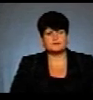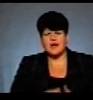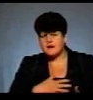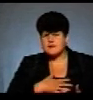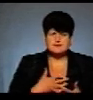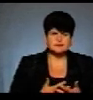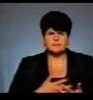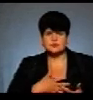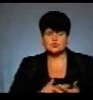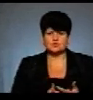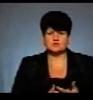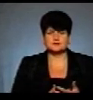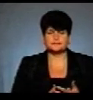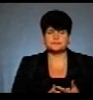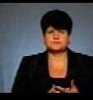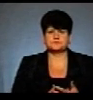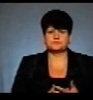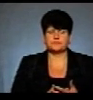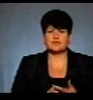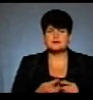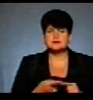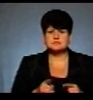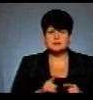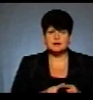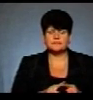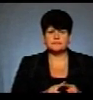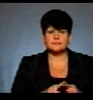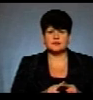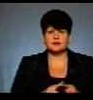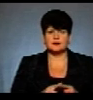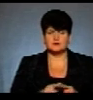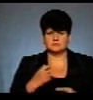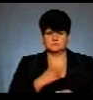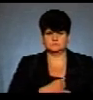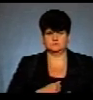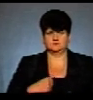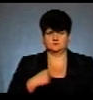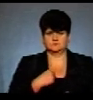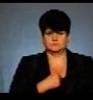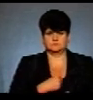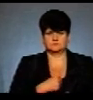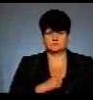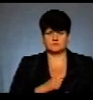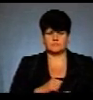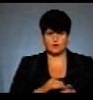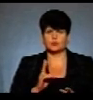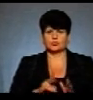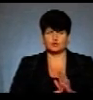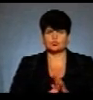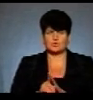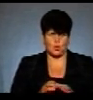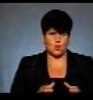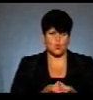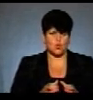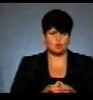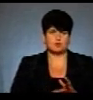Активізується поведінка така, знаєте, це ж зазвичай агресор, який розпочинає, так, чи група,